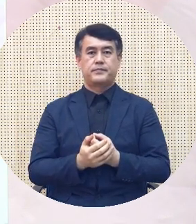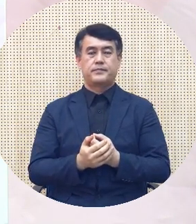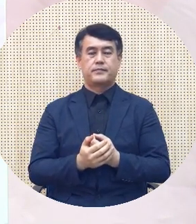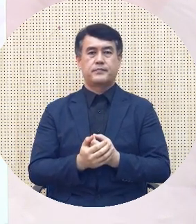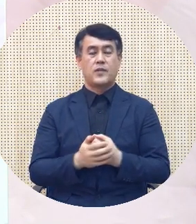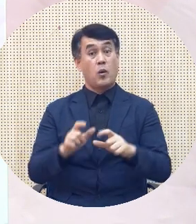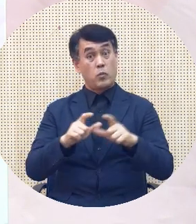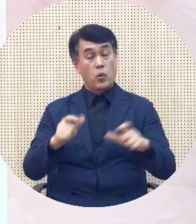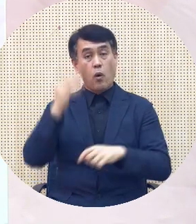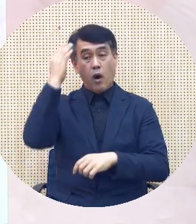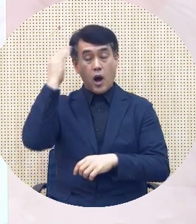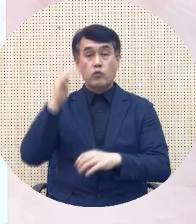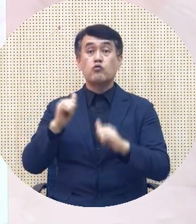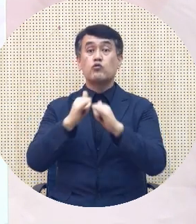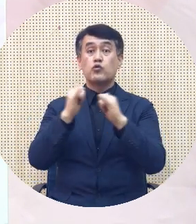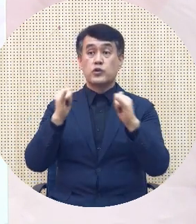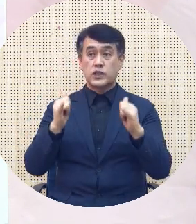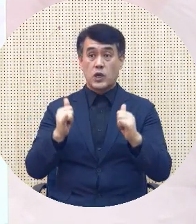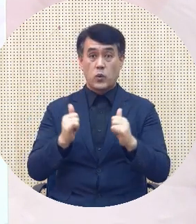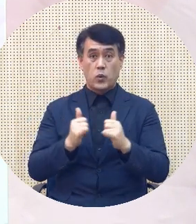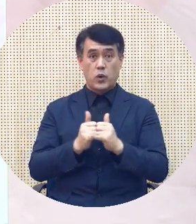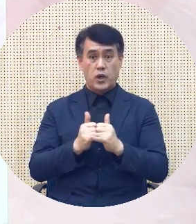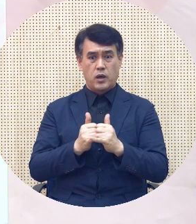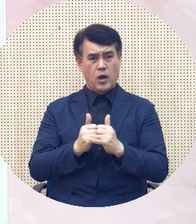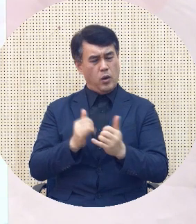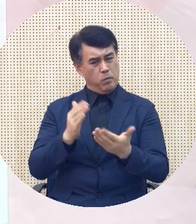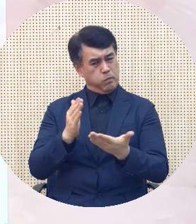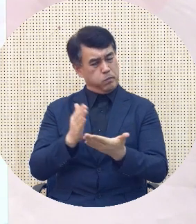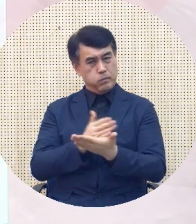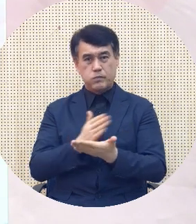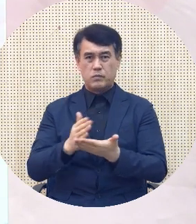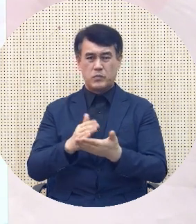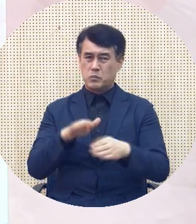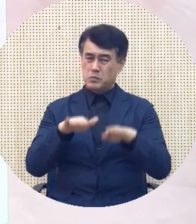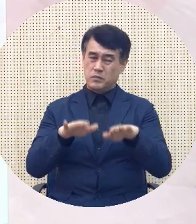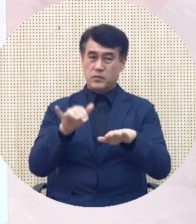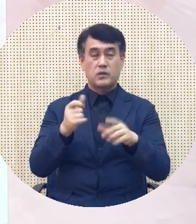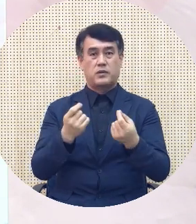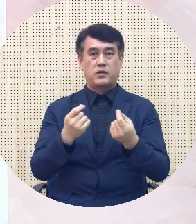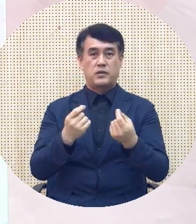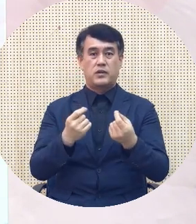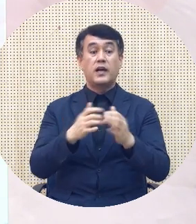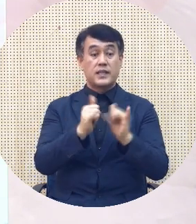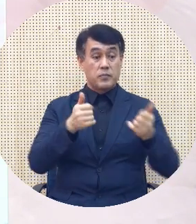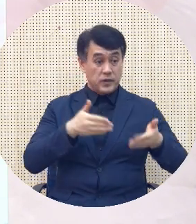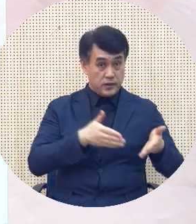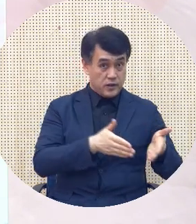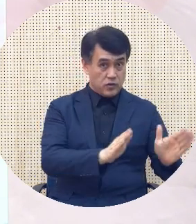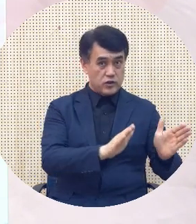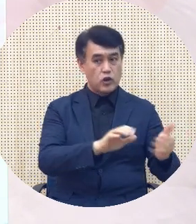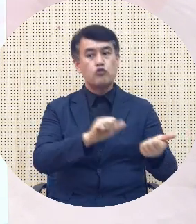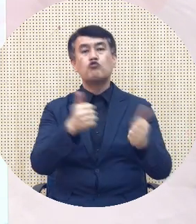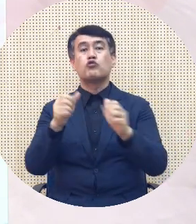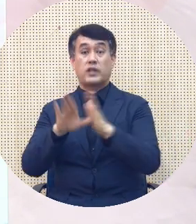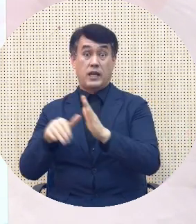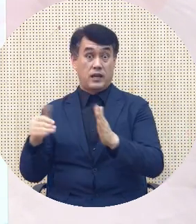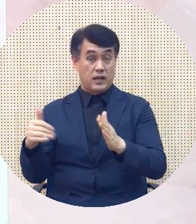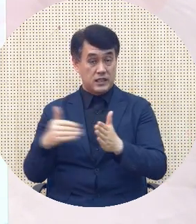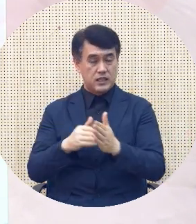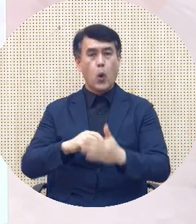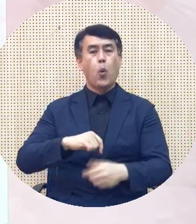흔히 우리 사회를 파편화되고 또 분절적이라고 표현하기도 합니다. 인간은 태어나서 요랑까지 혼자인 사람은